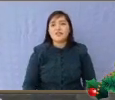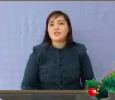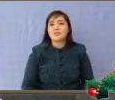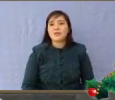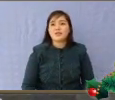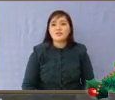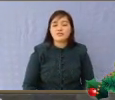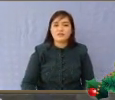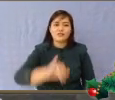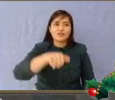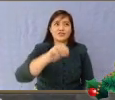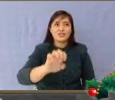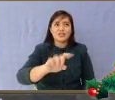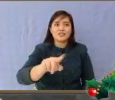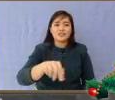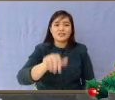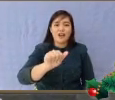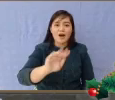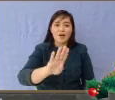Elijah?